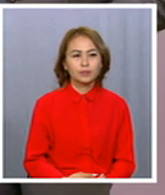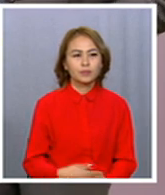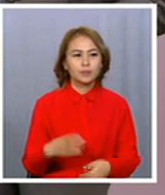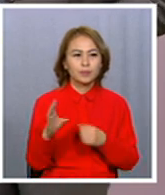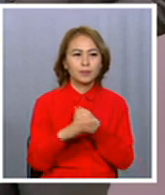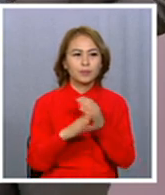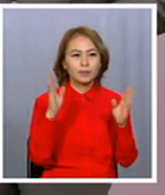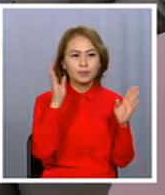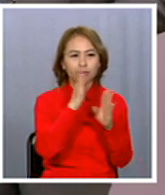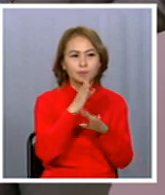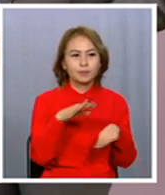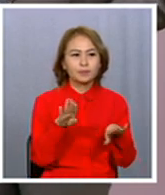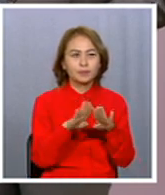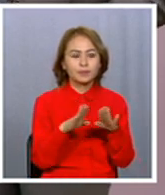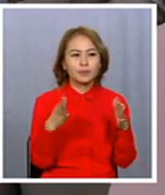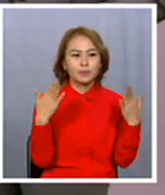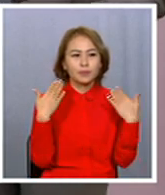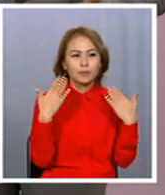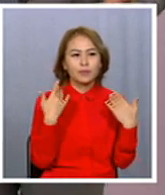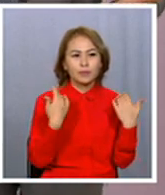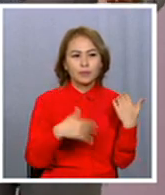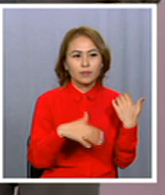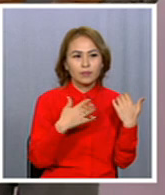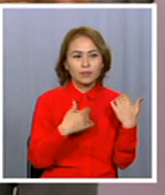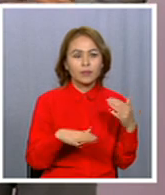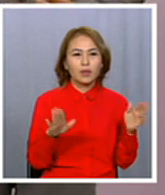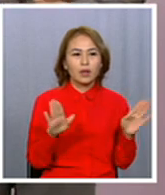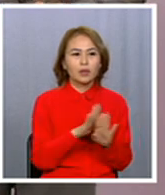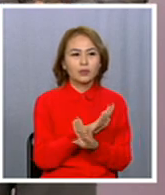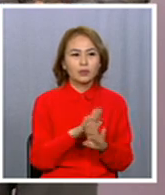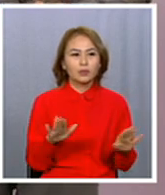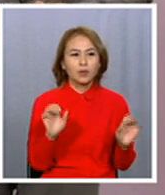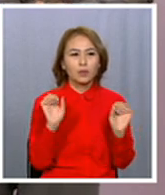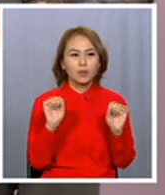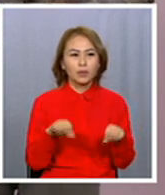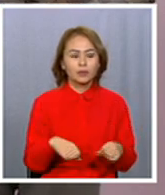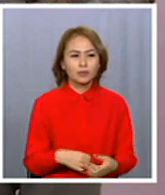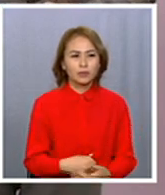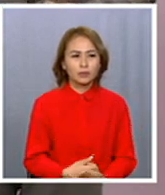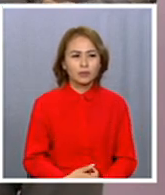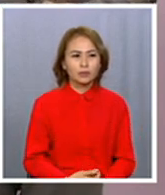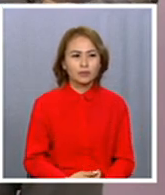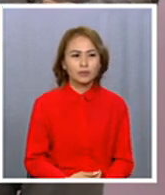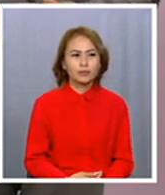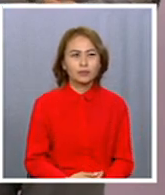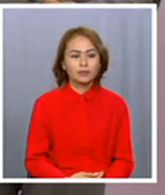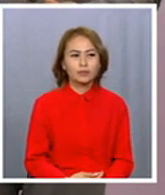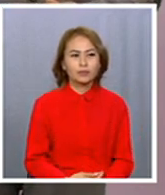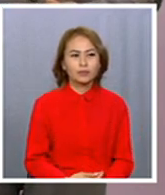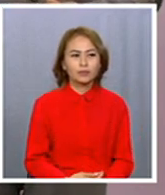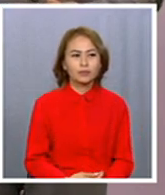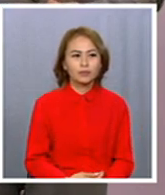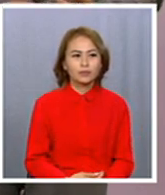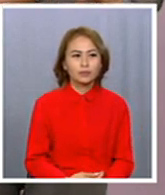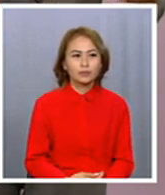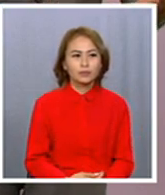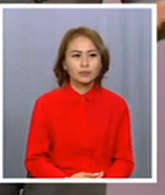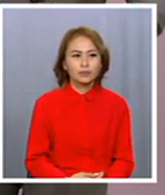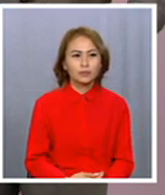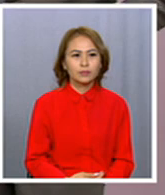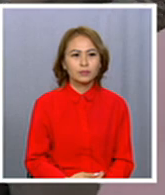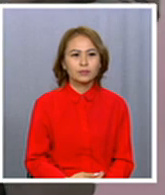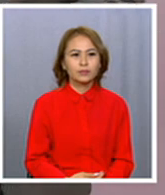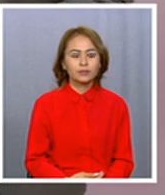табиғат аясында демалғанда домбырамен ән салуға болады. Бұл ақиқат пікір ме?